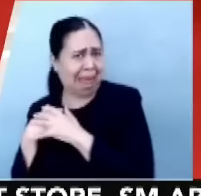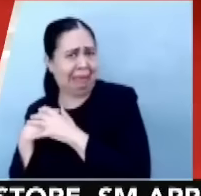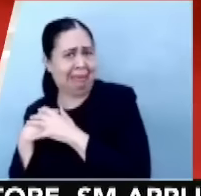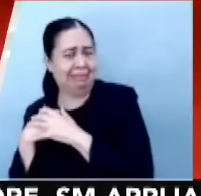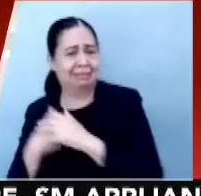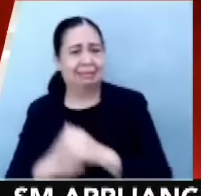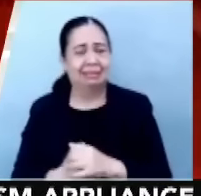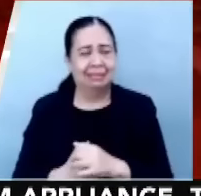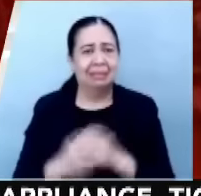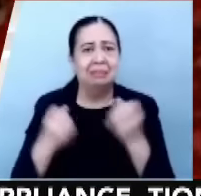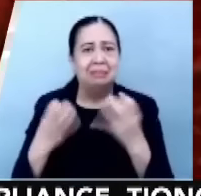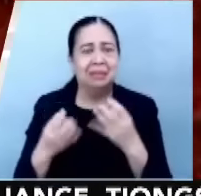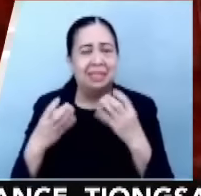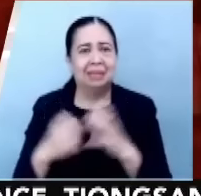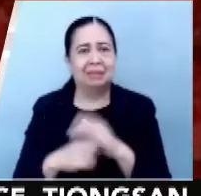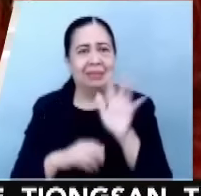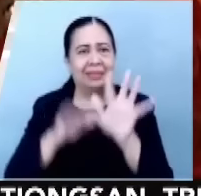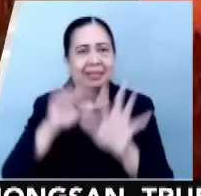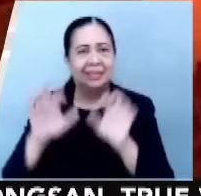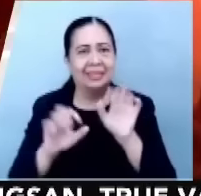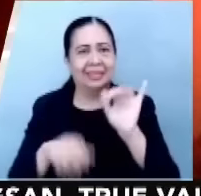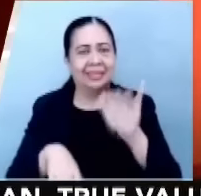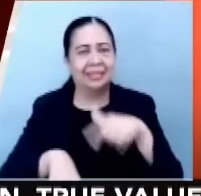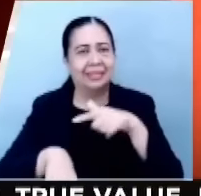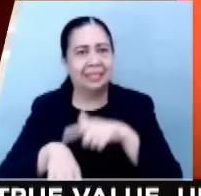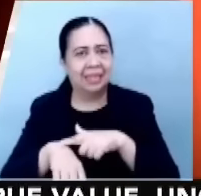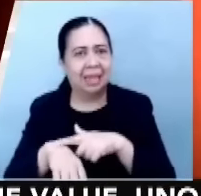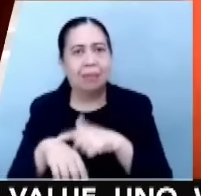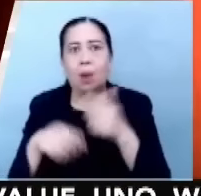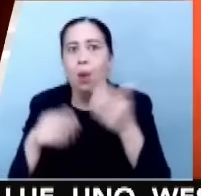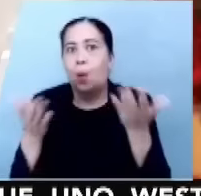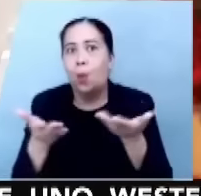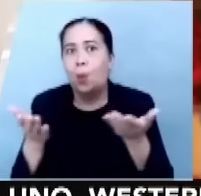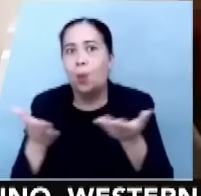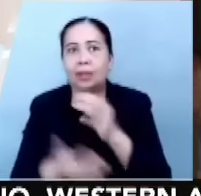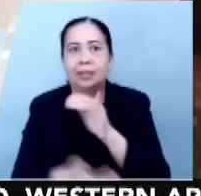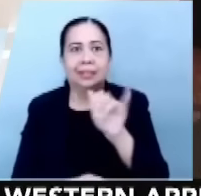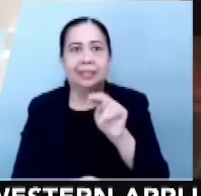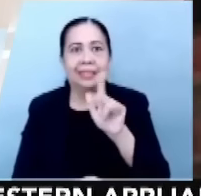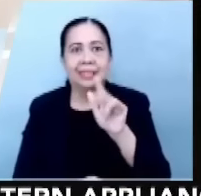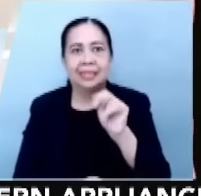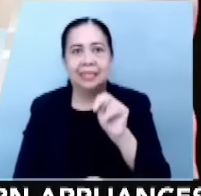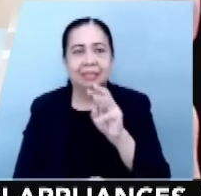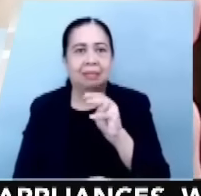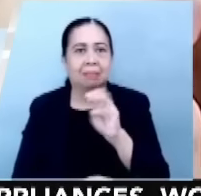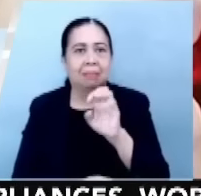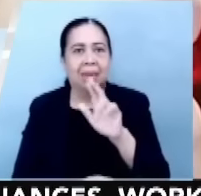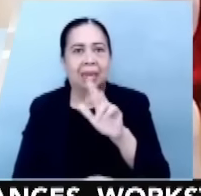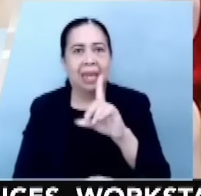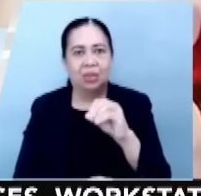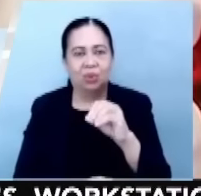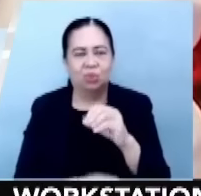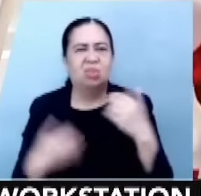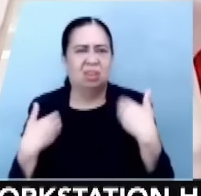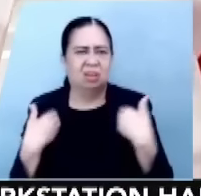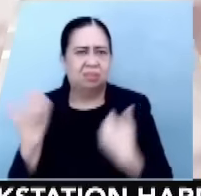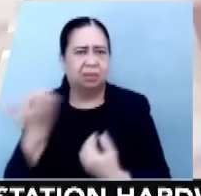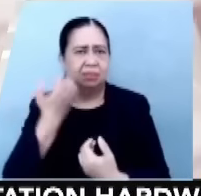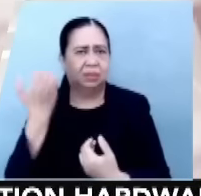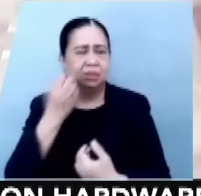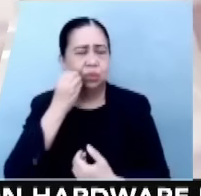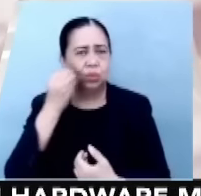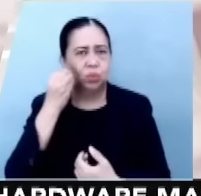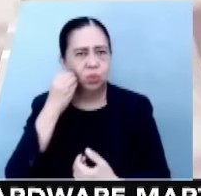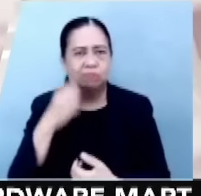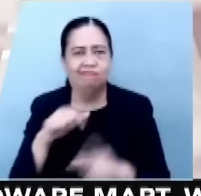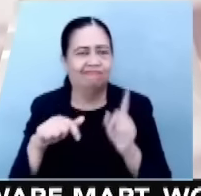rin nagtatanong nung gabing yun, where is Jenilyn Mercado? Nagkaroon kami ng emergency sa bahay kaya hindi siya